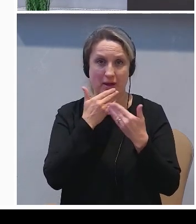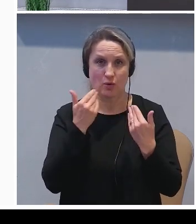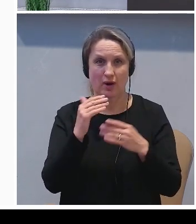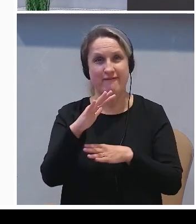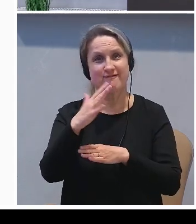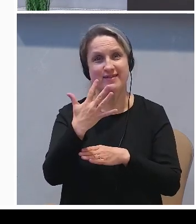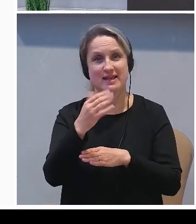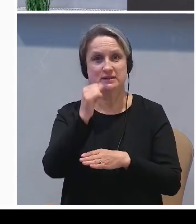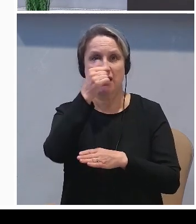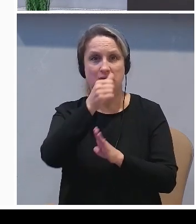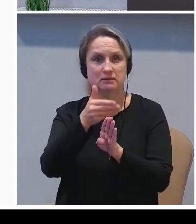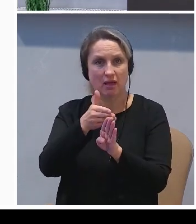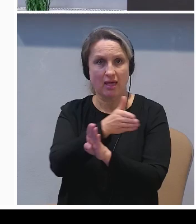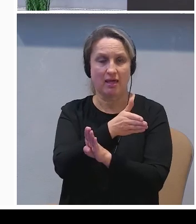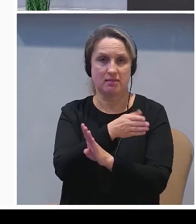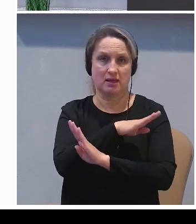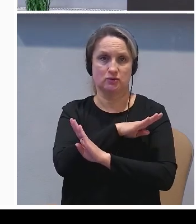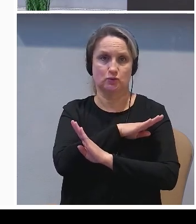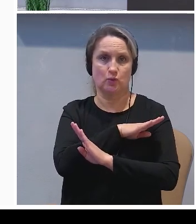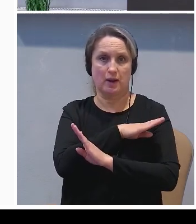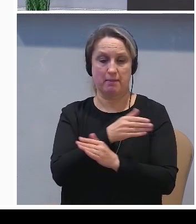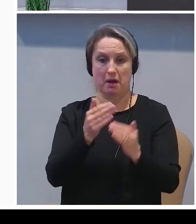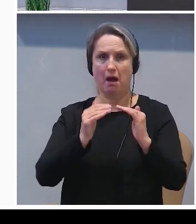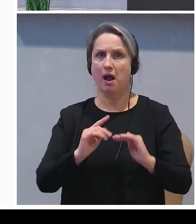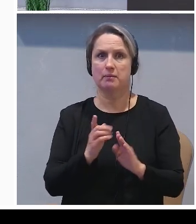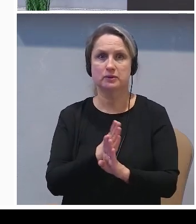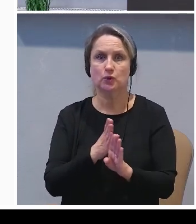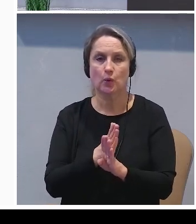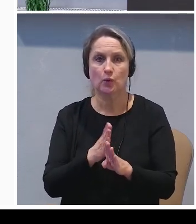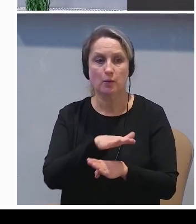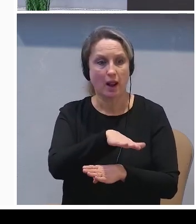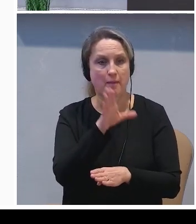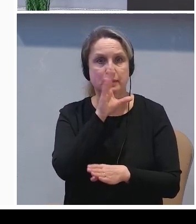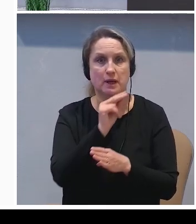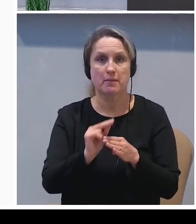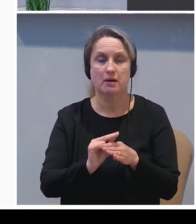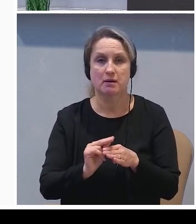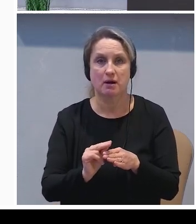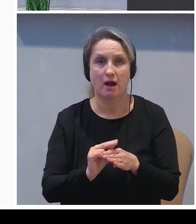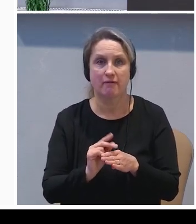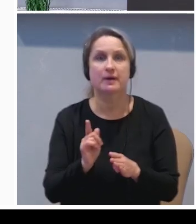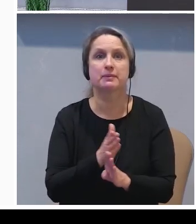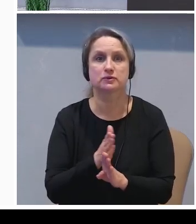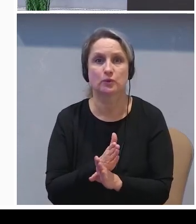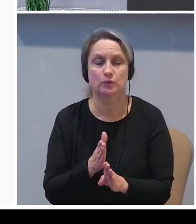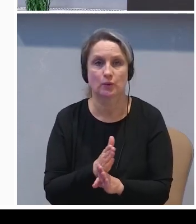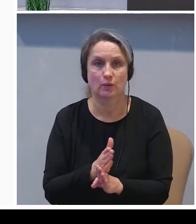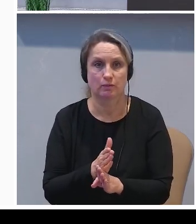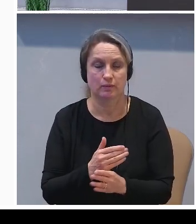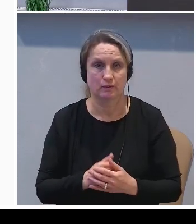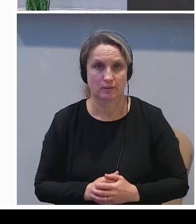5. eluaastat ja all näete, mis juhtub siis, kui lapsed saavad geeniteraapiat.